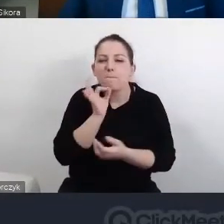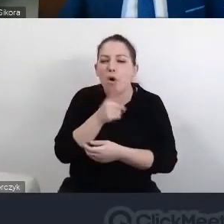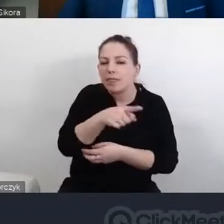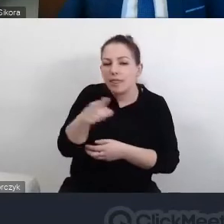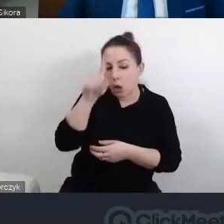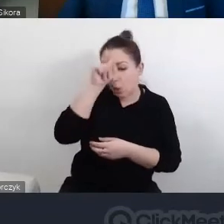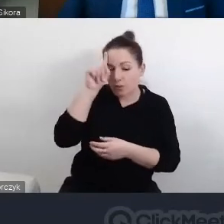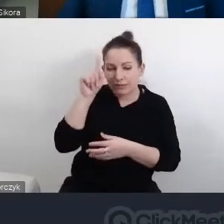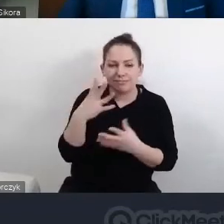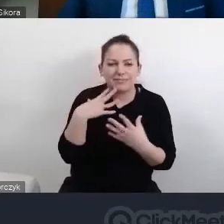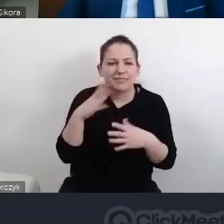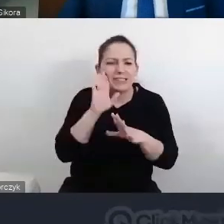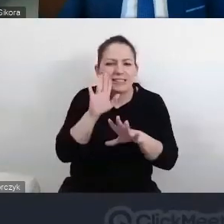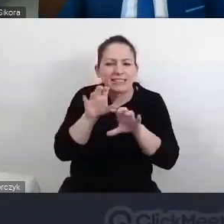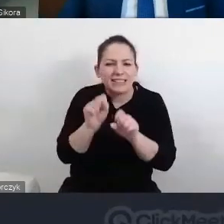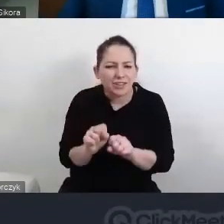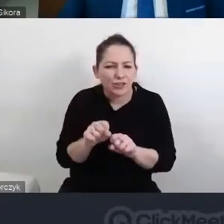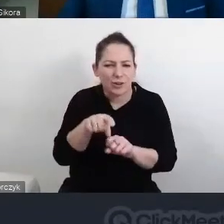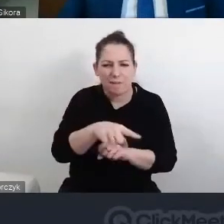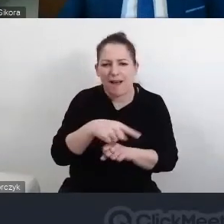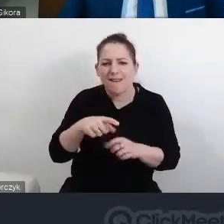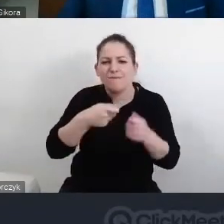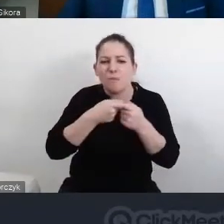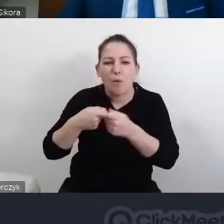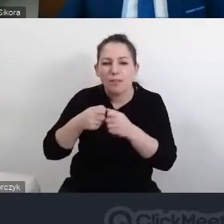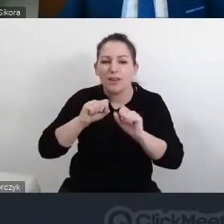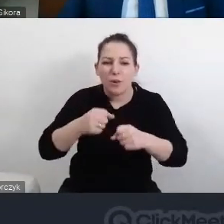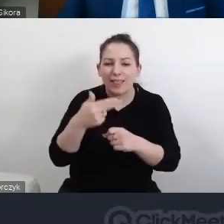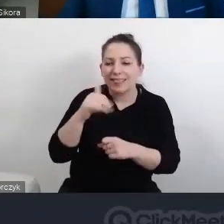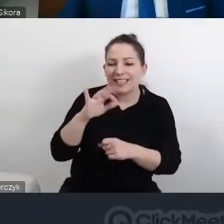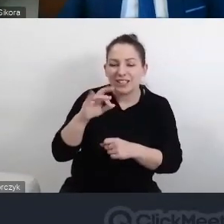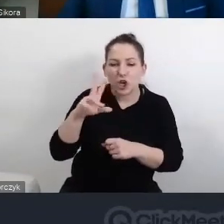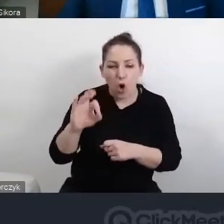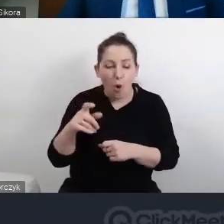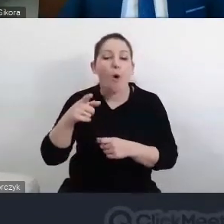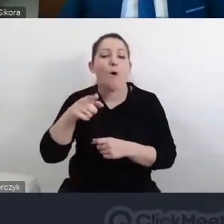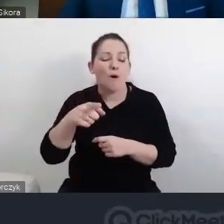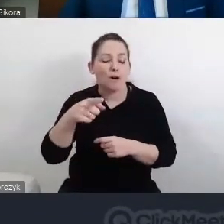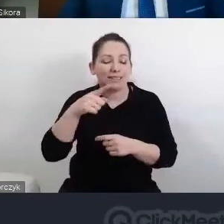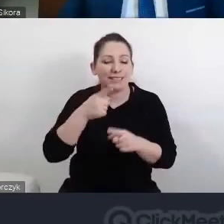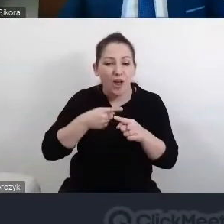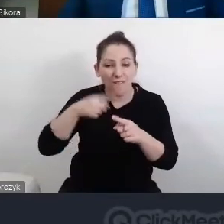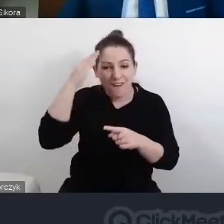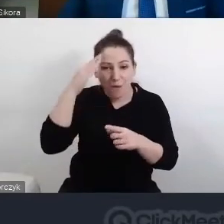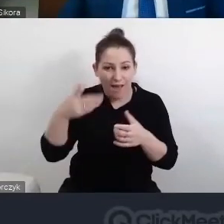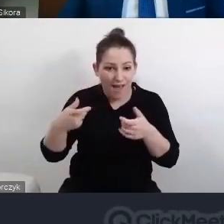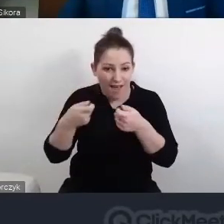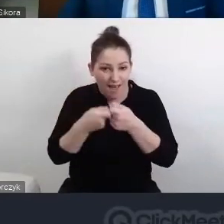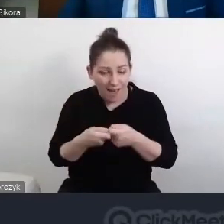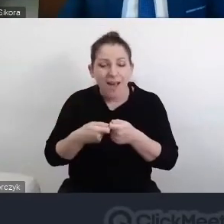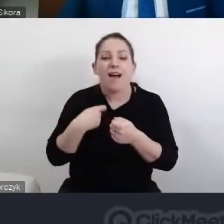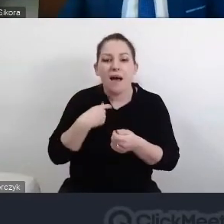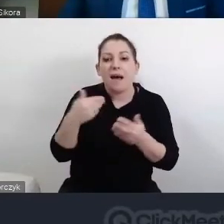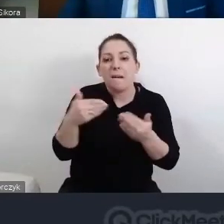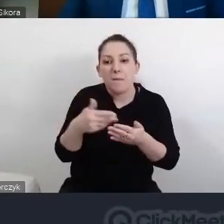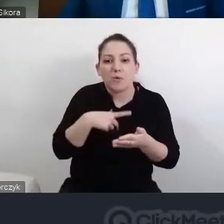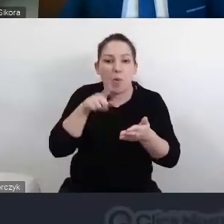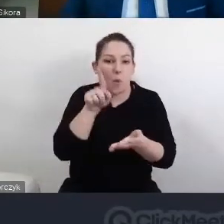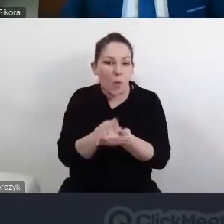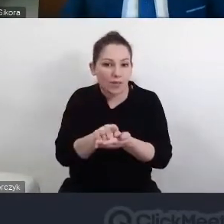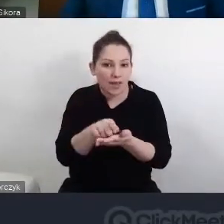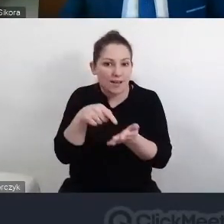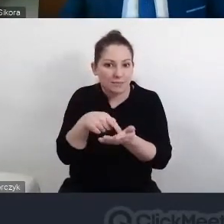terenach zatrzymać. I takie wspólne działania, właśnie działania Niska Stalowej Woli mogą spowodować, że uda nam się